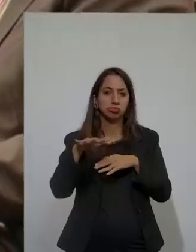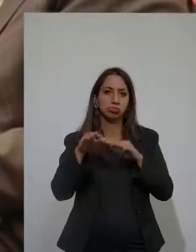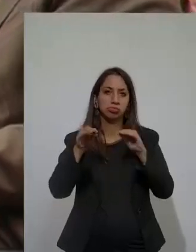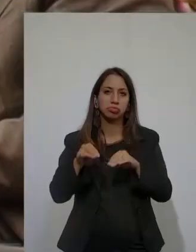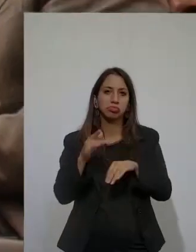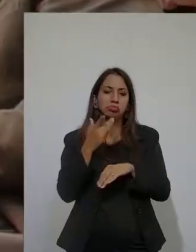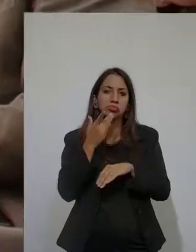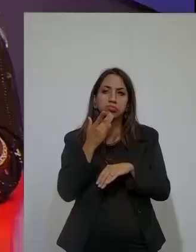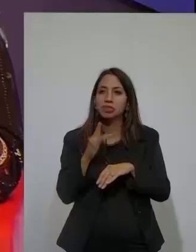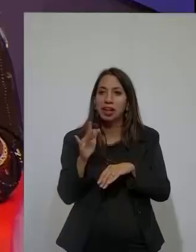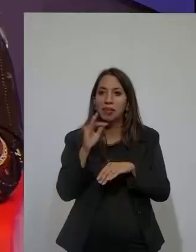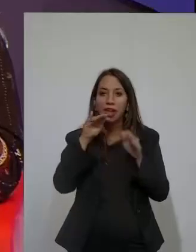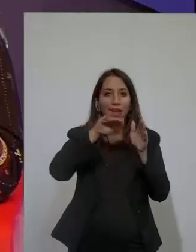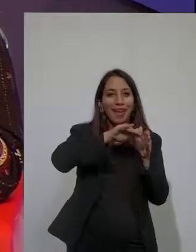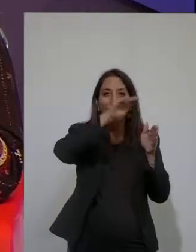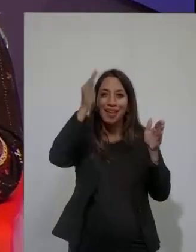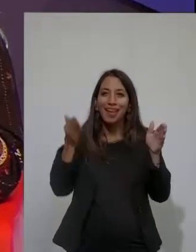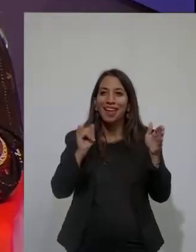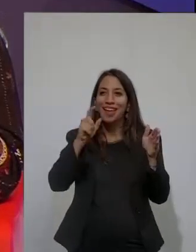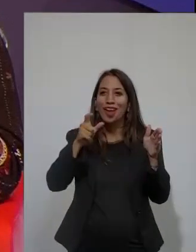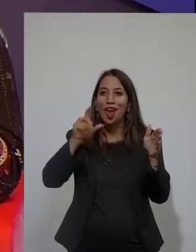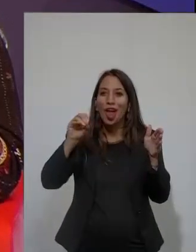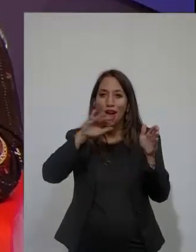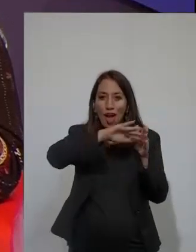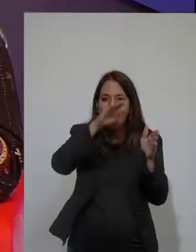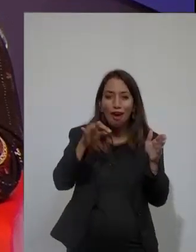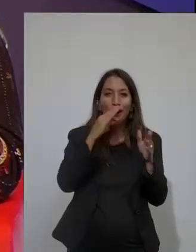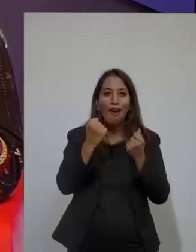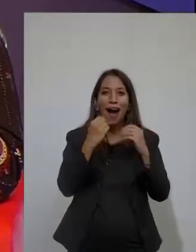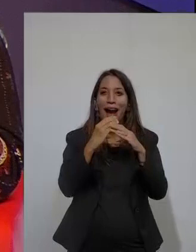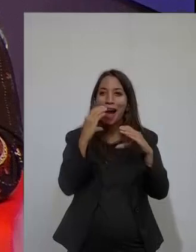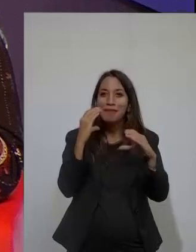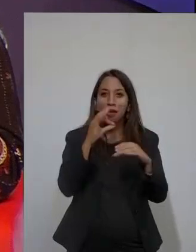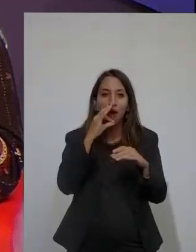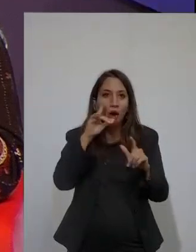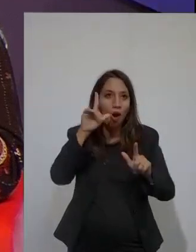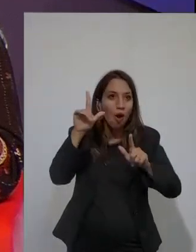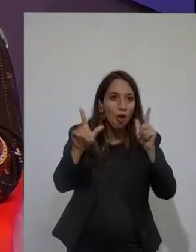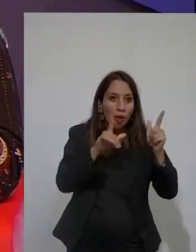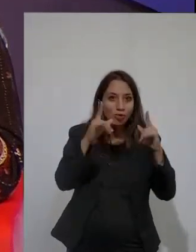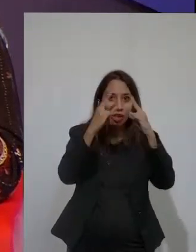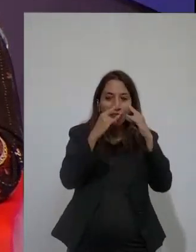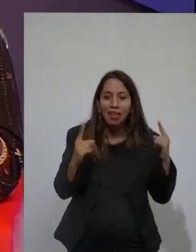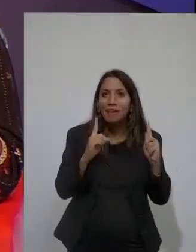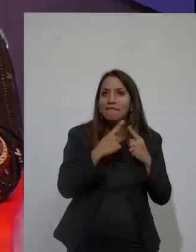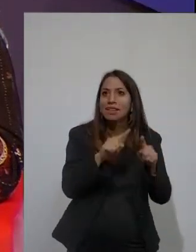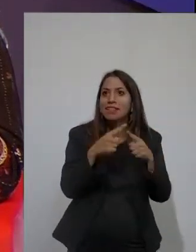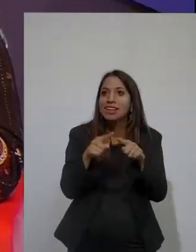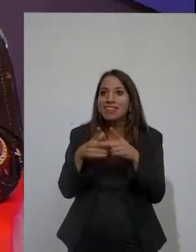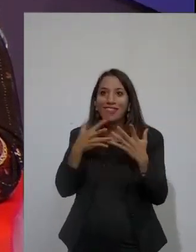soggiornando in un semplice igloo o in un accessoriato camper o in una lussuosissima lodge tent e